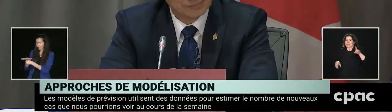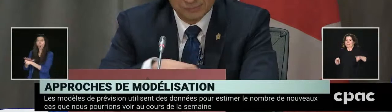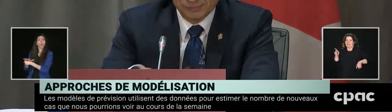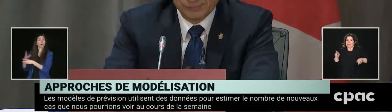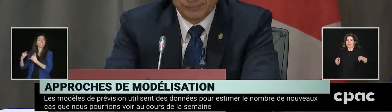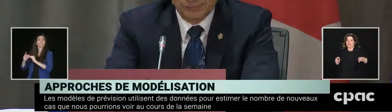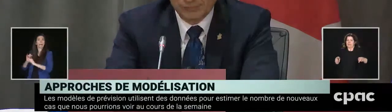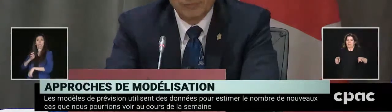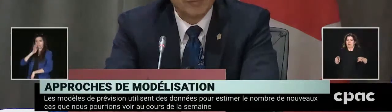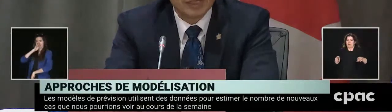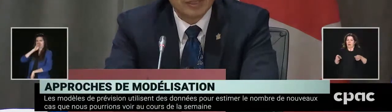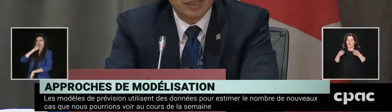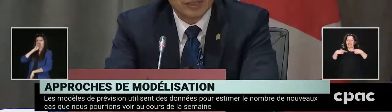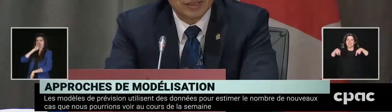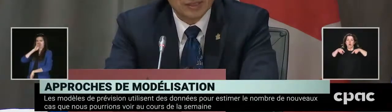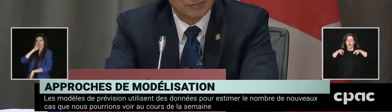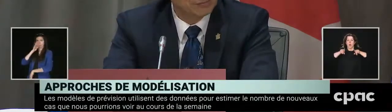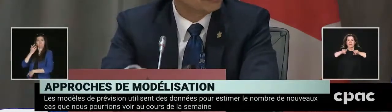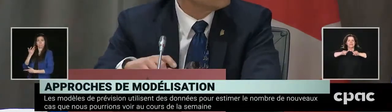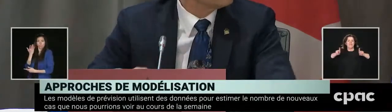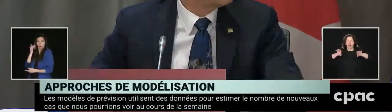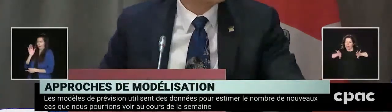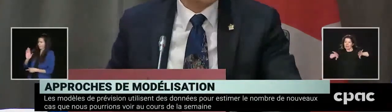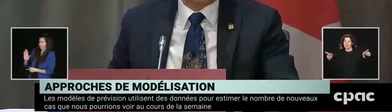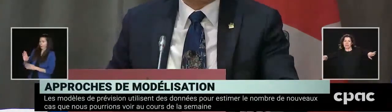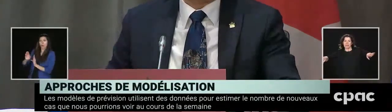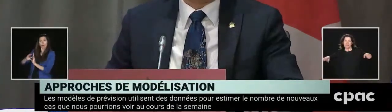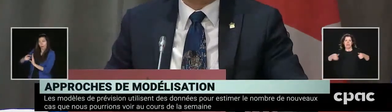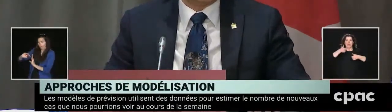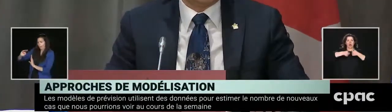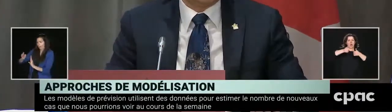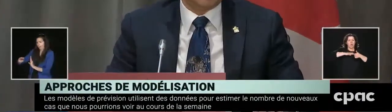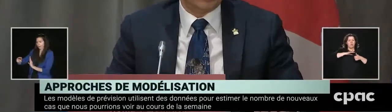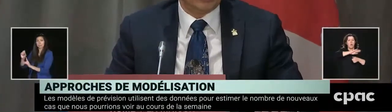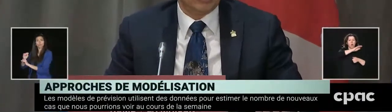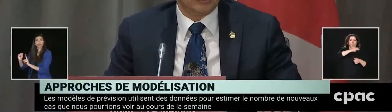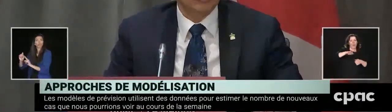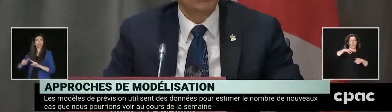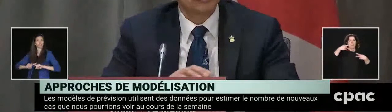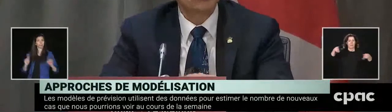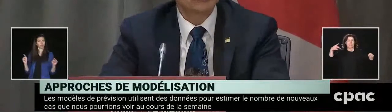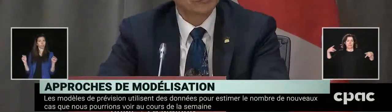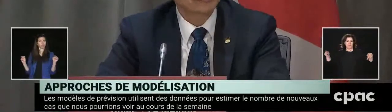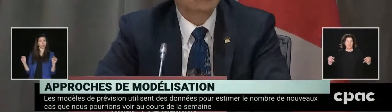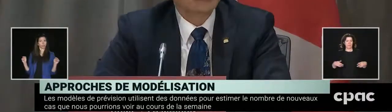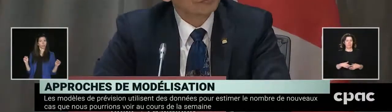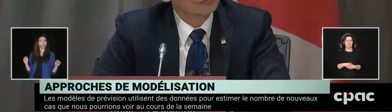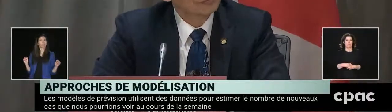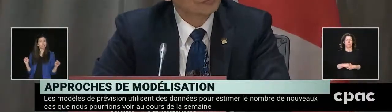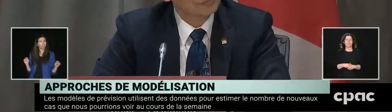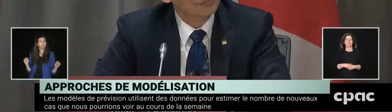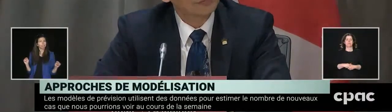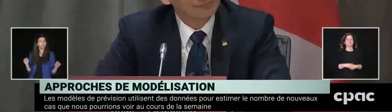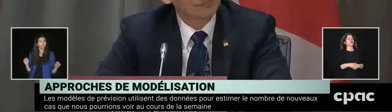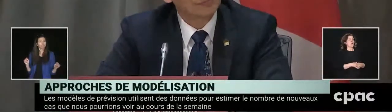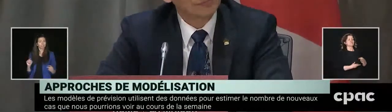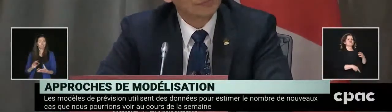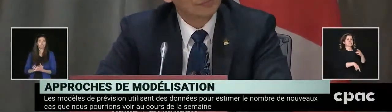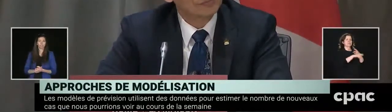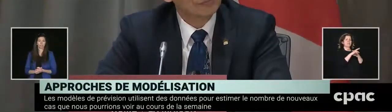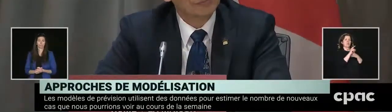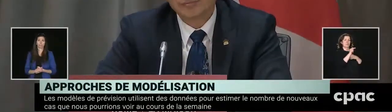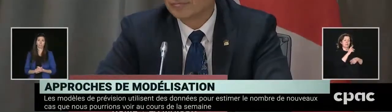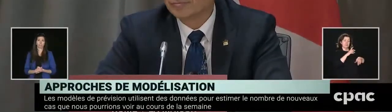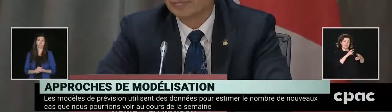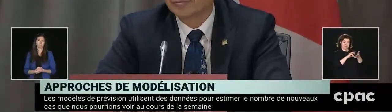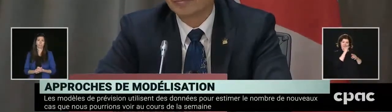épidémique. Merci. Est-ce que ça répond un peu. Donc, si je comprends bien, dépendamment des provinces, c'est